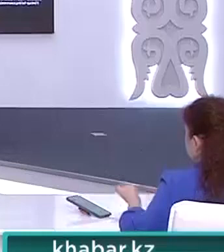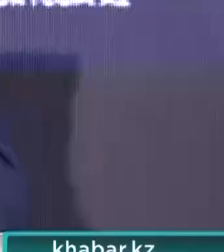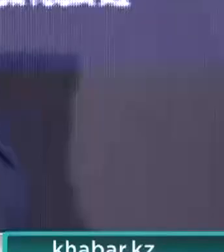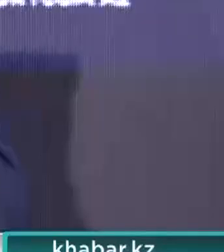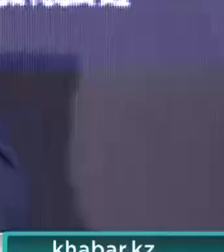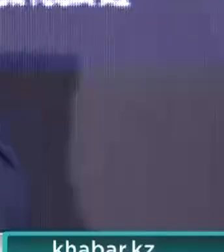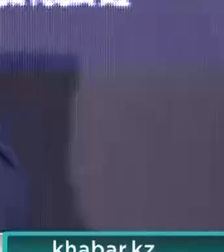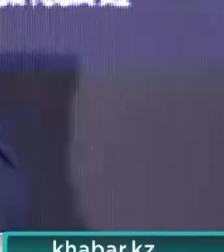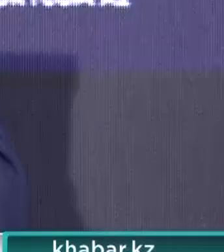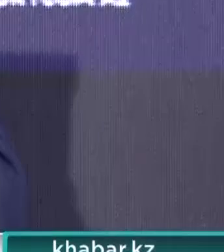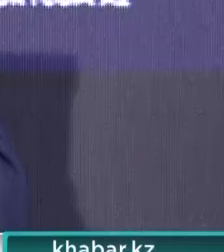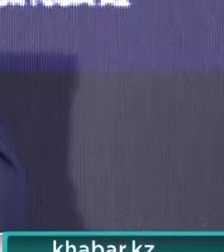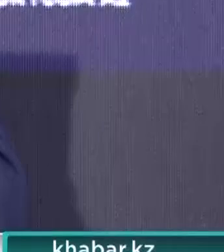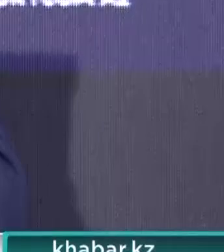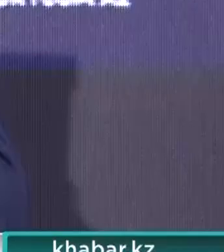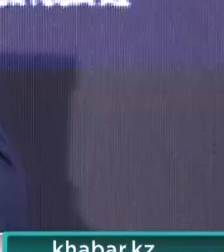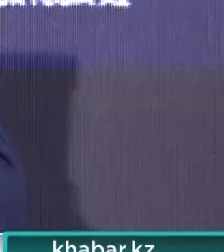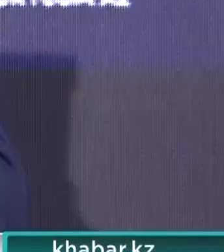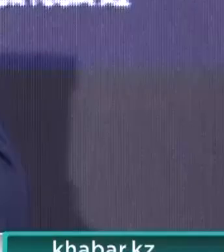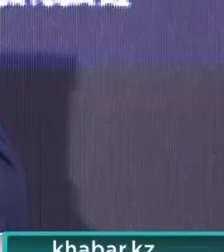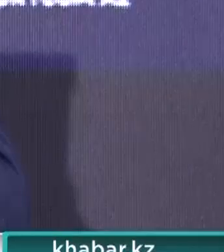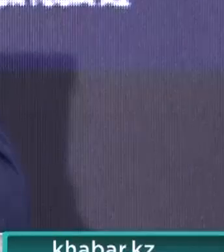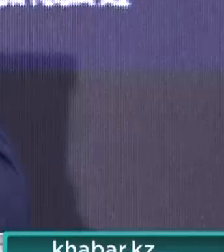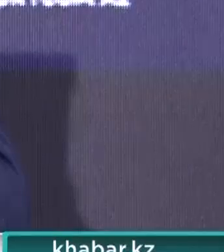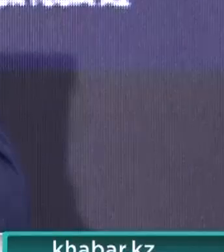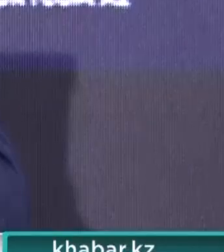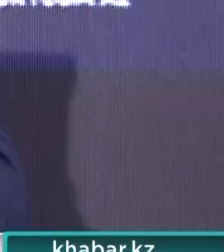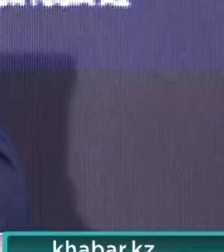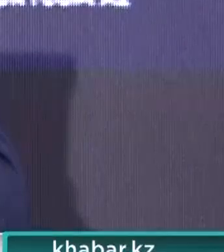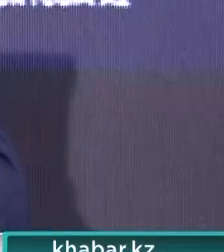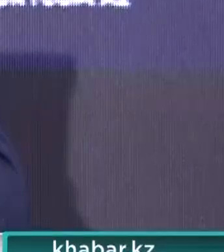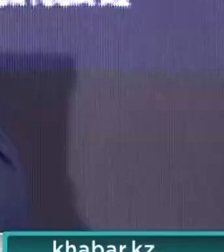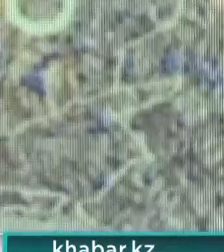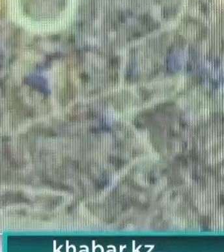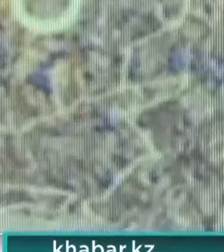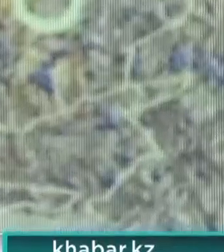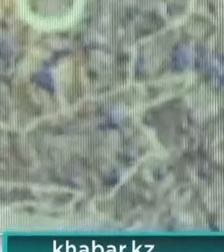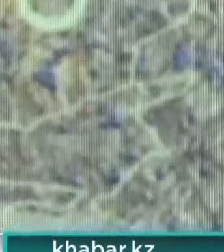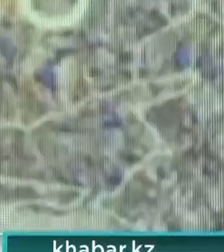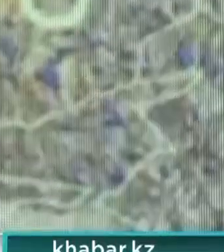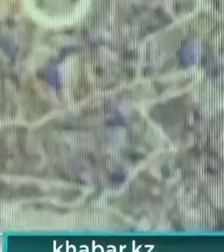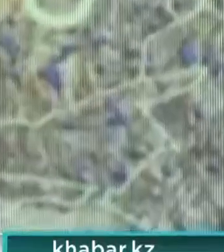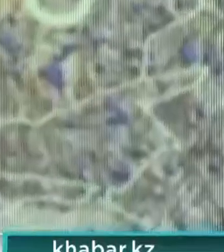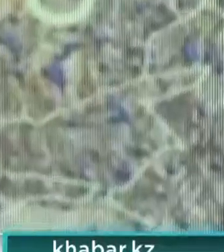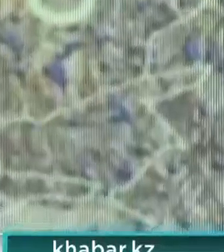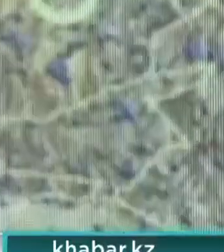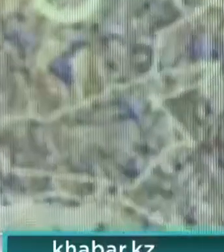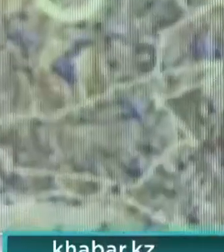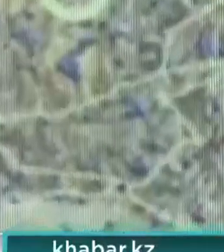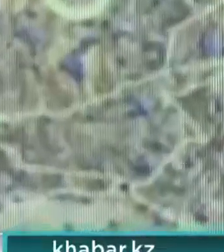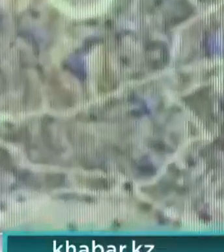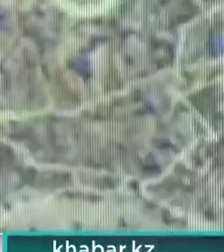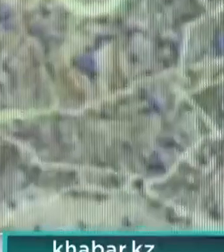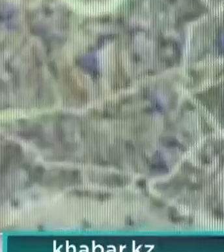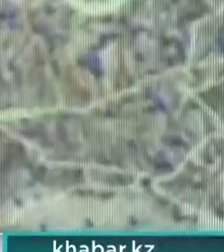Это делается для более полноценного контроля и минимизации коррупционных рисков. А проблемы экспорта